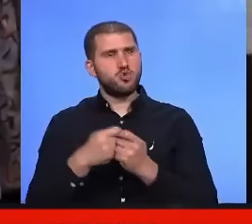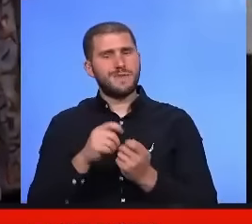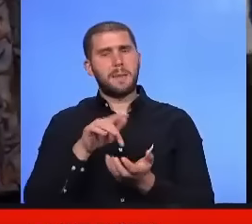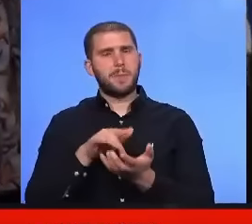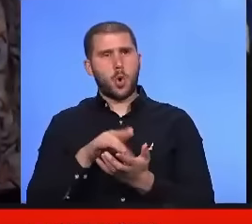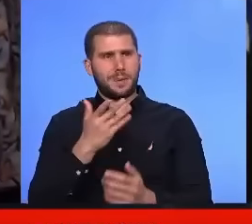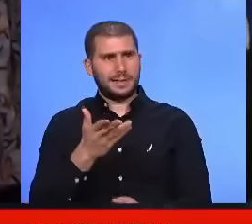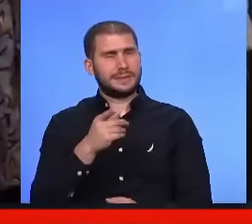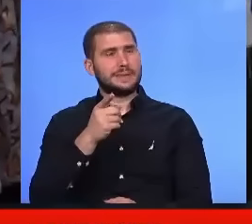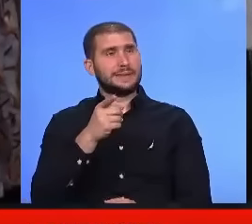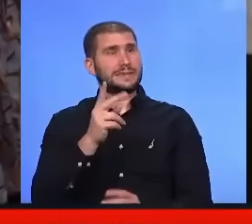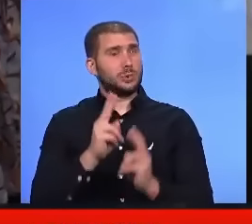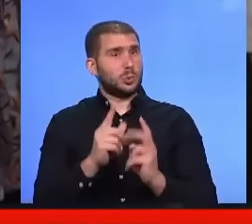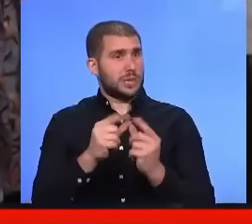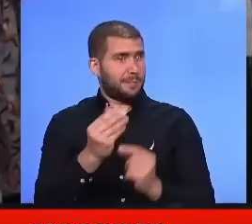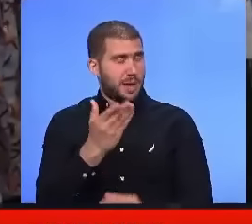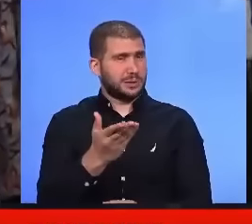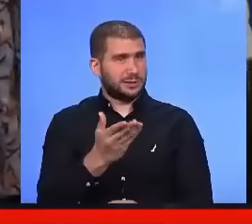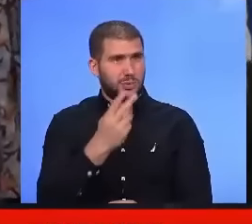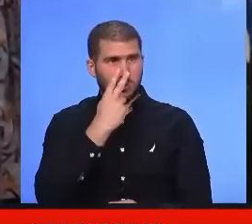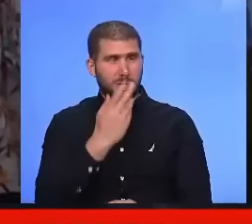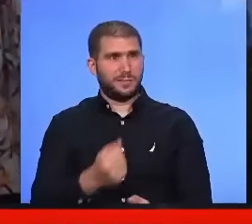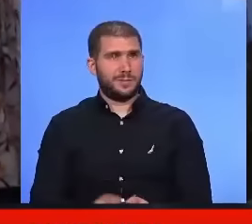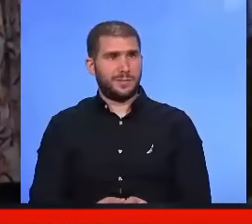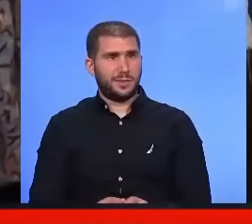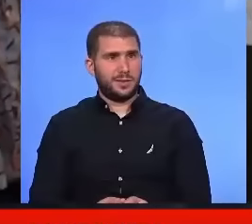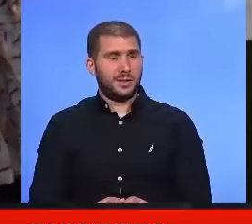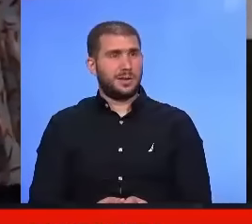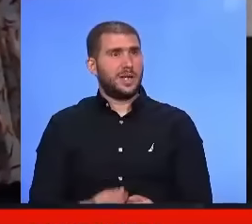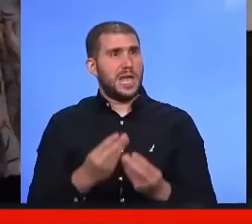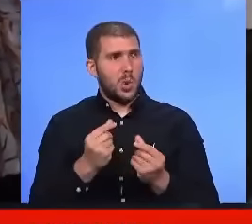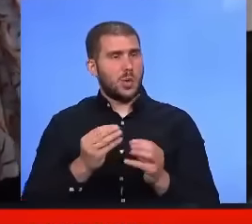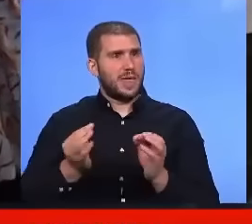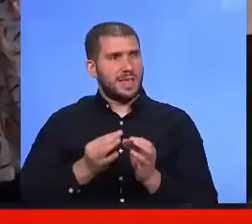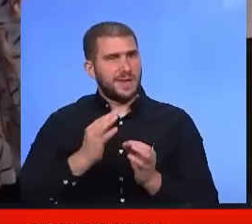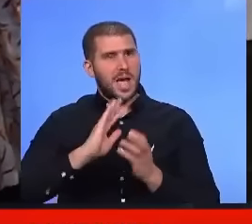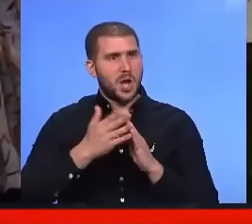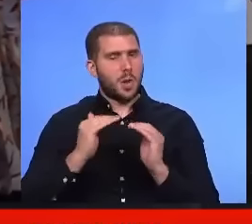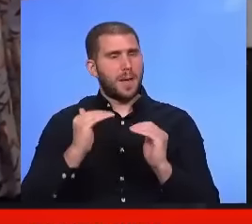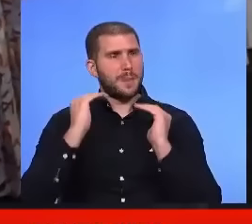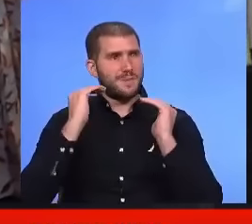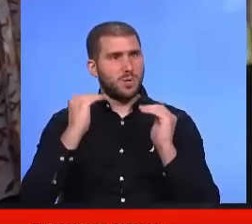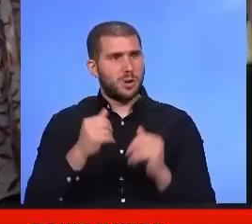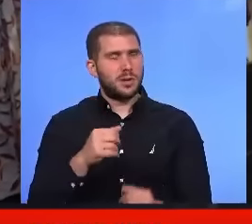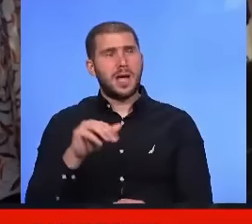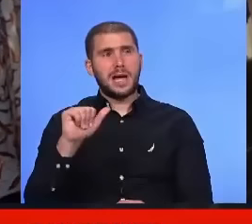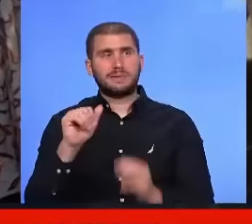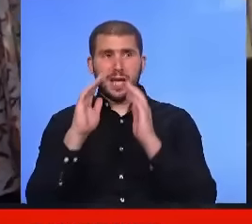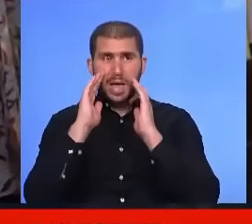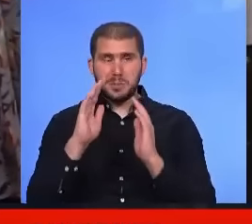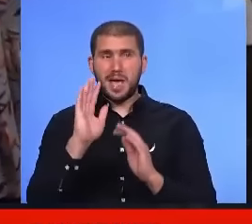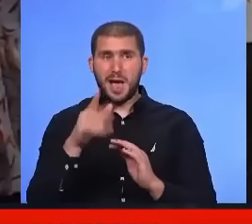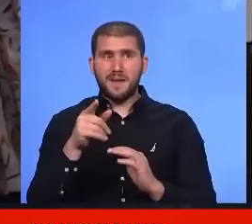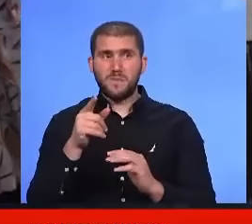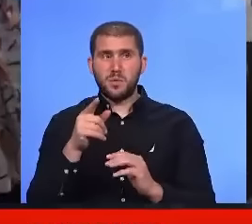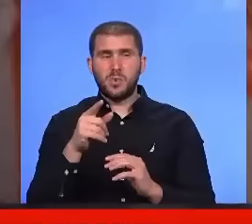שלנו. זה יוצר בעזה, כמו שאתה רואה, האיכות, התפירה, הכל ברמה מאוד גבוהה. אסף האמין, אפילו נשבע